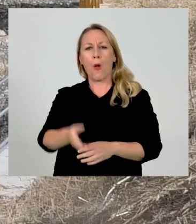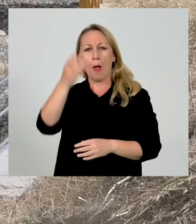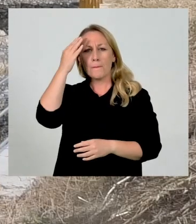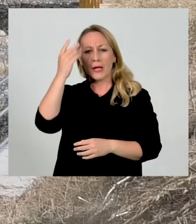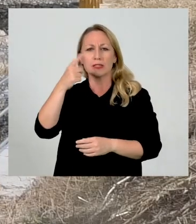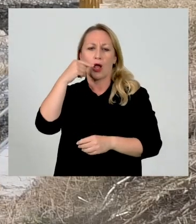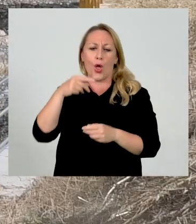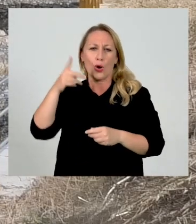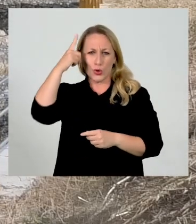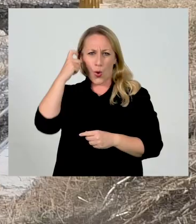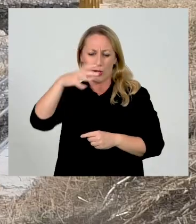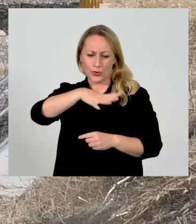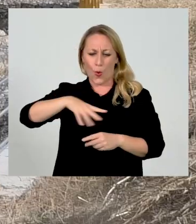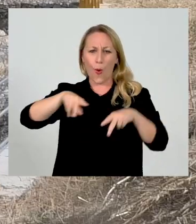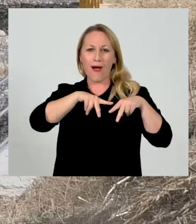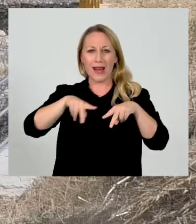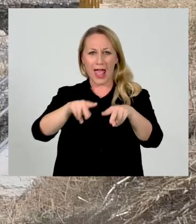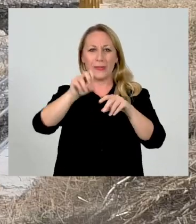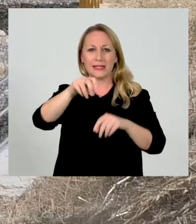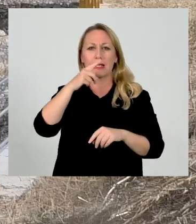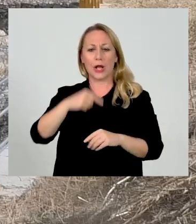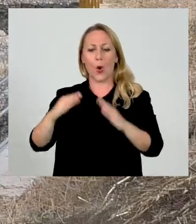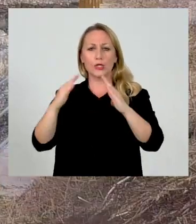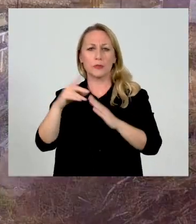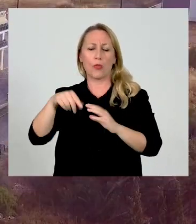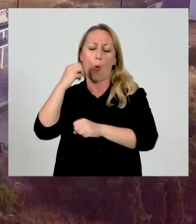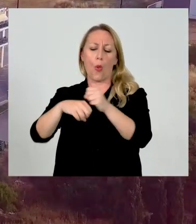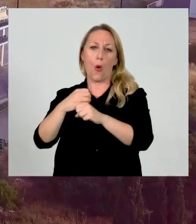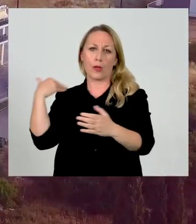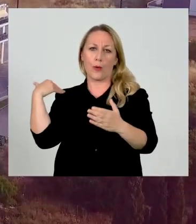Γνωρίζω για το ρέμα Σταγυρίτη, γιατί είμαι κάτοικος της περιοχής εδώ και χρόνια.